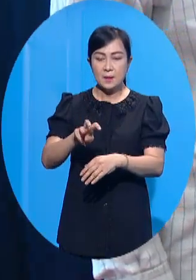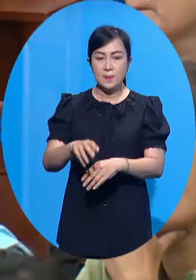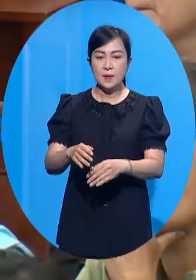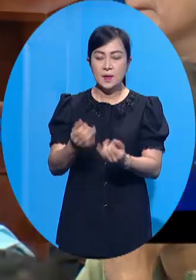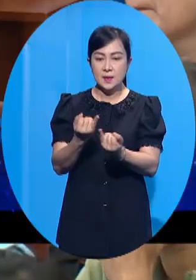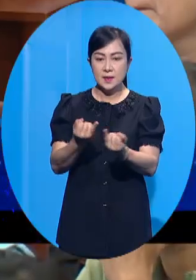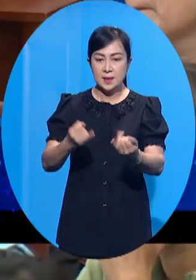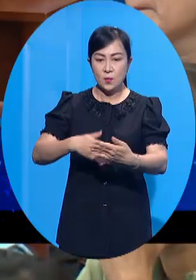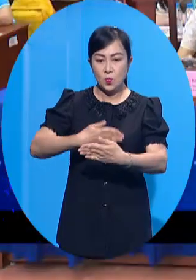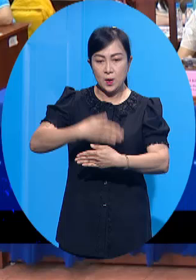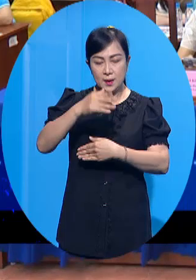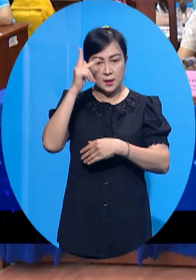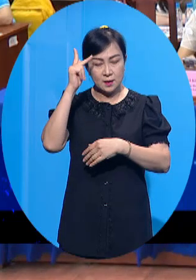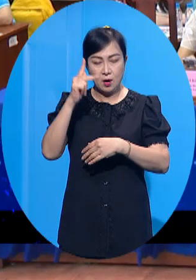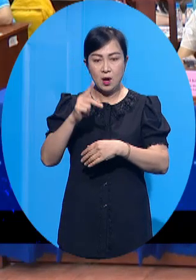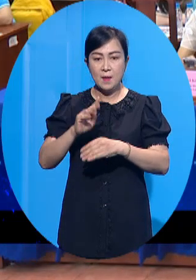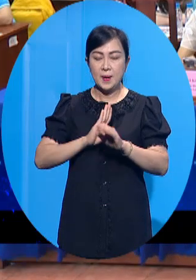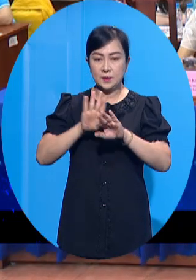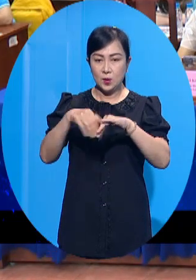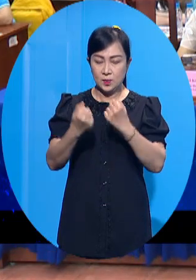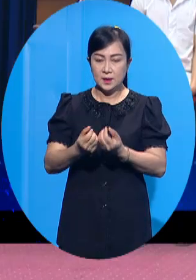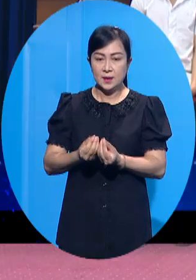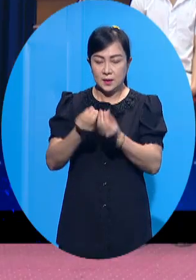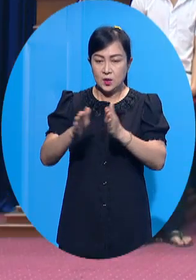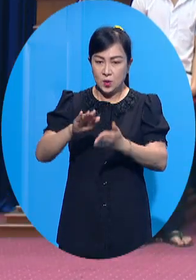hoàn cảnh đặc biệt khó khăn. Bên cạnh đó, ban tổ chức cũng dành